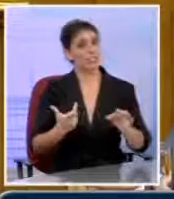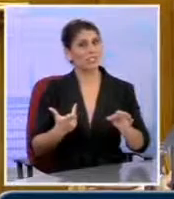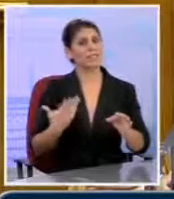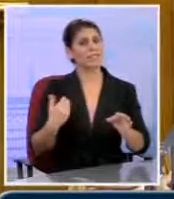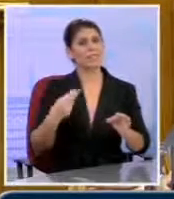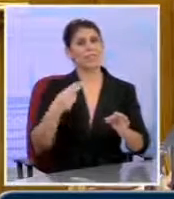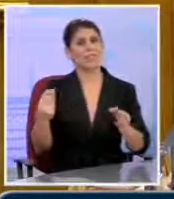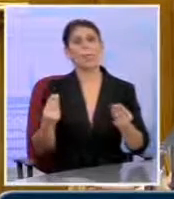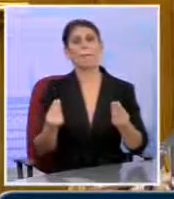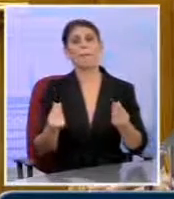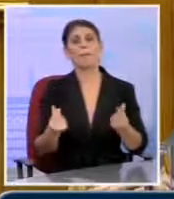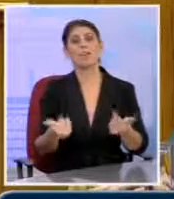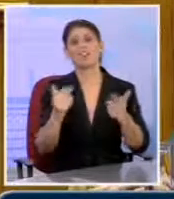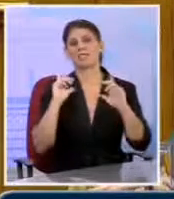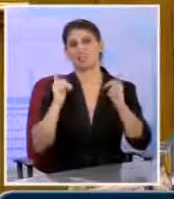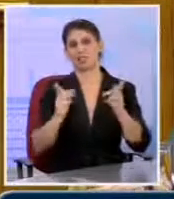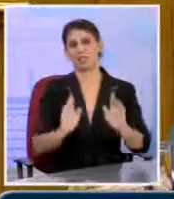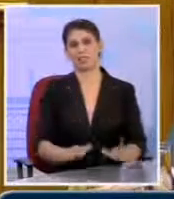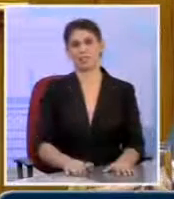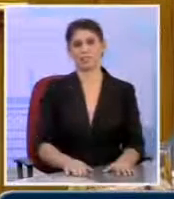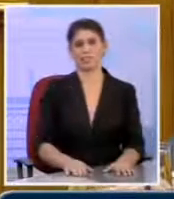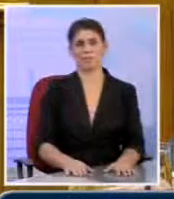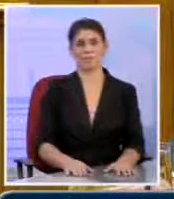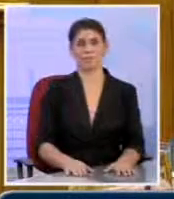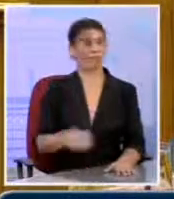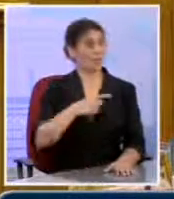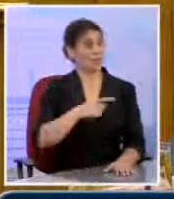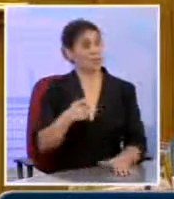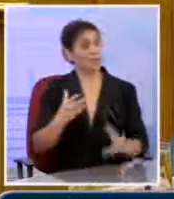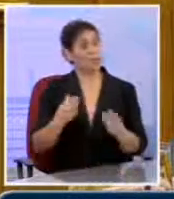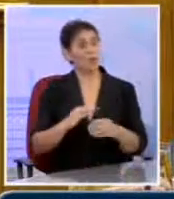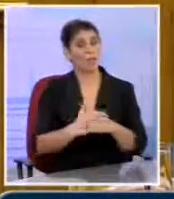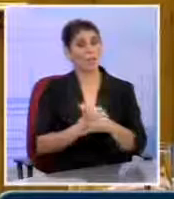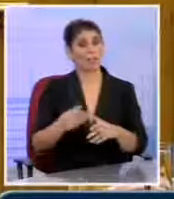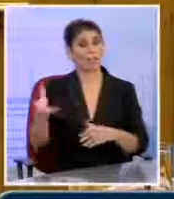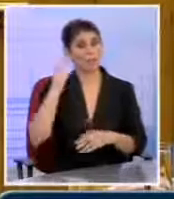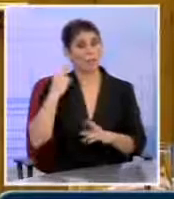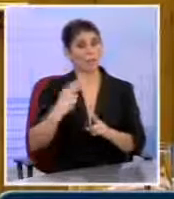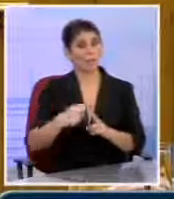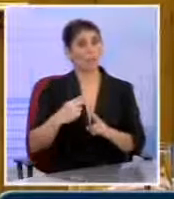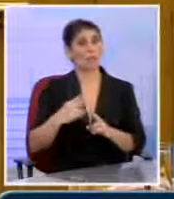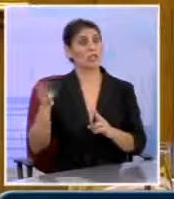ένα ζήτημα ποιότητας της δημοκρατίας. Και θα είχε μεγάλο ενδιαφέρον να μάθουμε επισήμως κάποτε